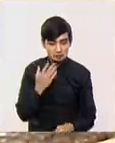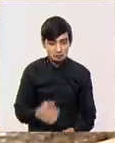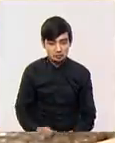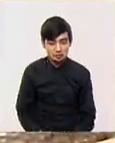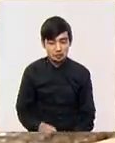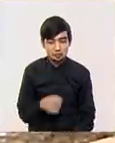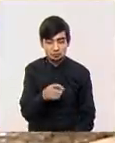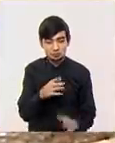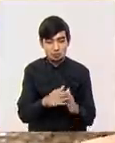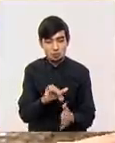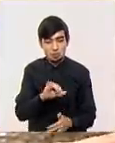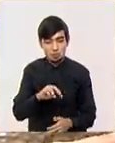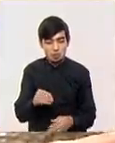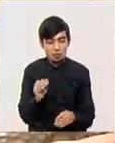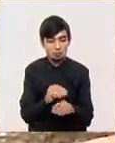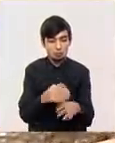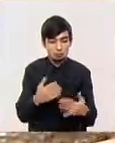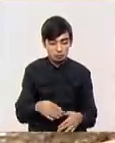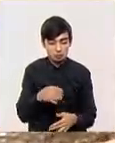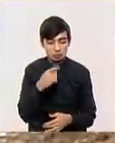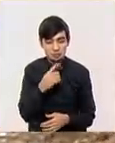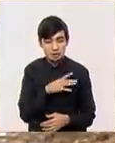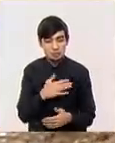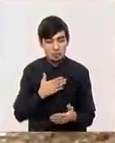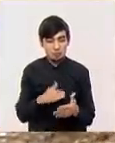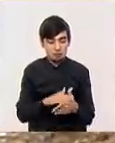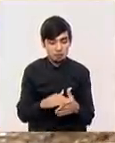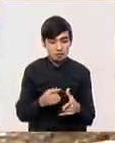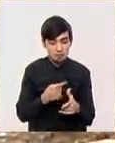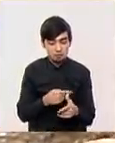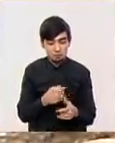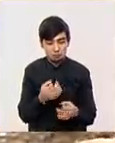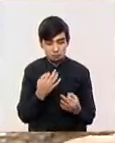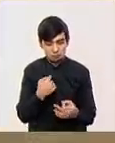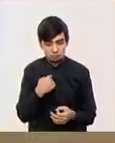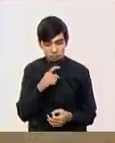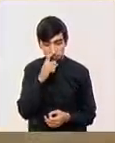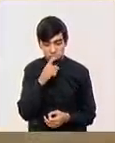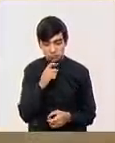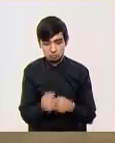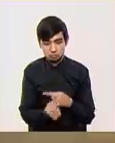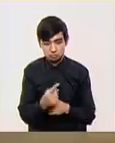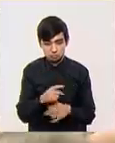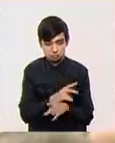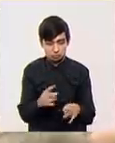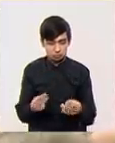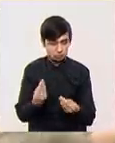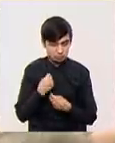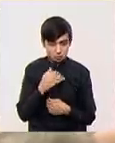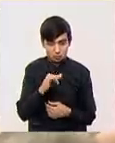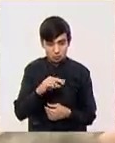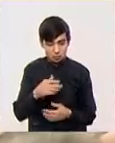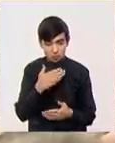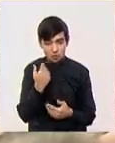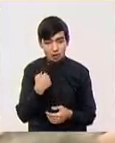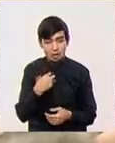Сіздің үйіңізге көмір түсіріліп берді деді. Мен данымды, аты жөнімді айтып тұрып айтқан кезде мен таң қалдым соған. Көмірін ешқашан да алмағам дедім. Сөйтіп